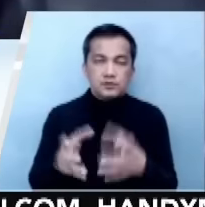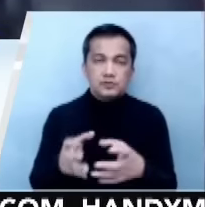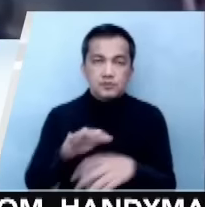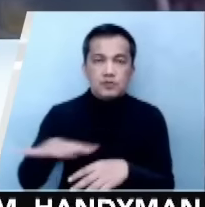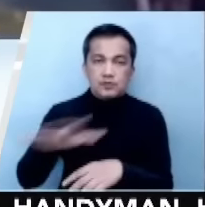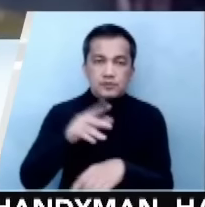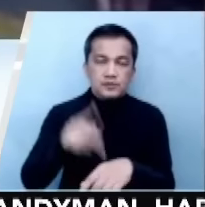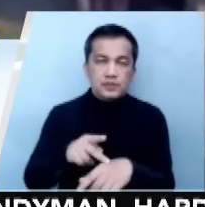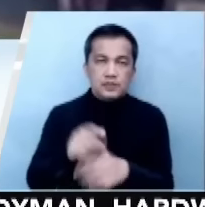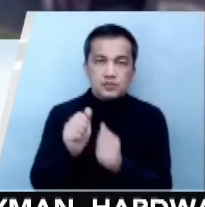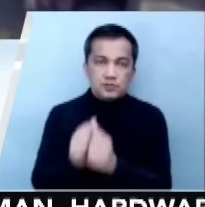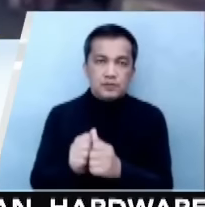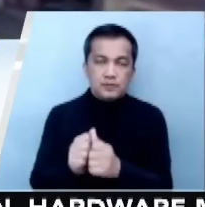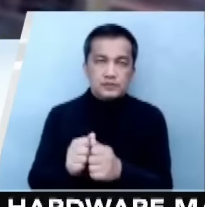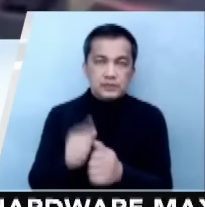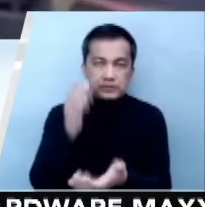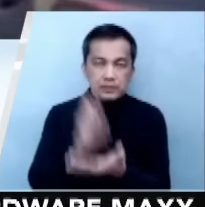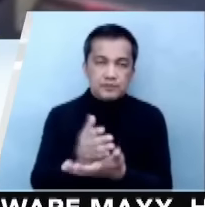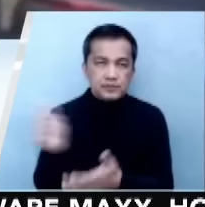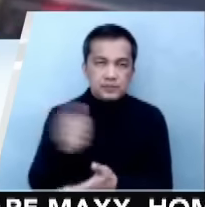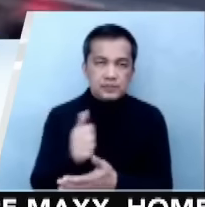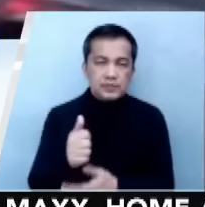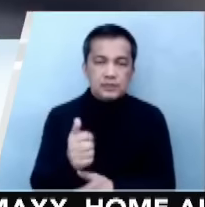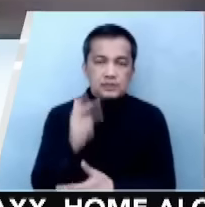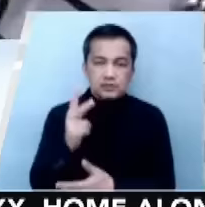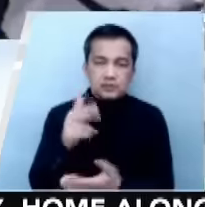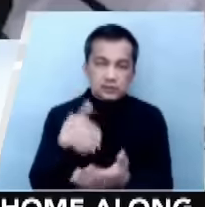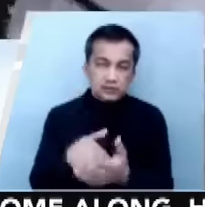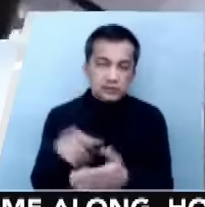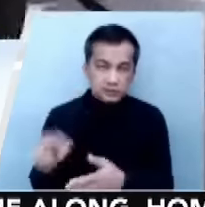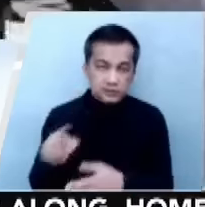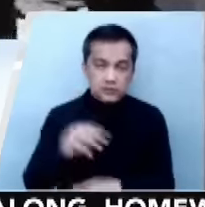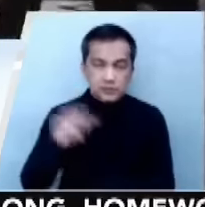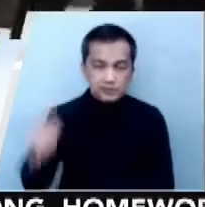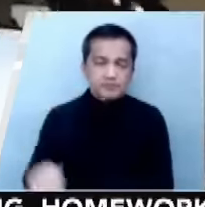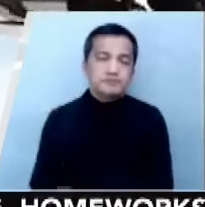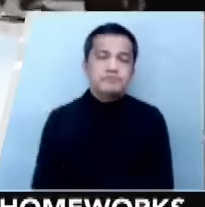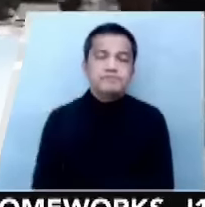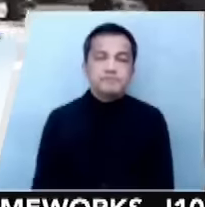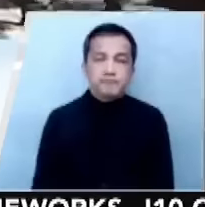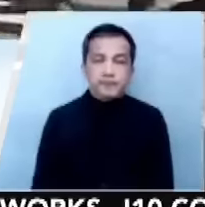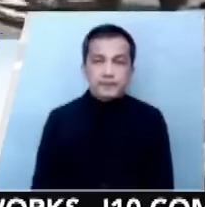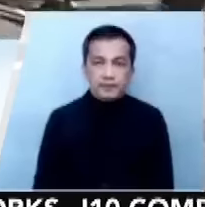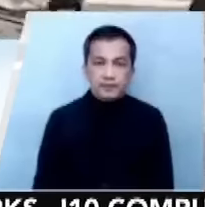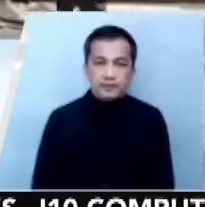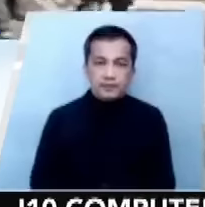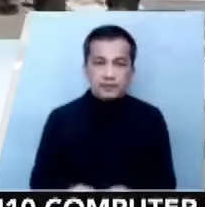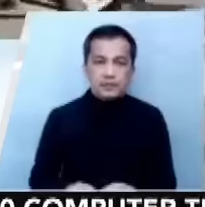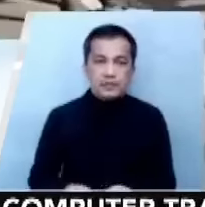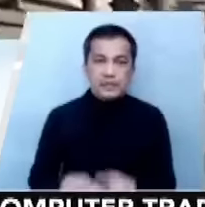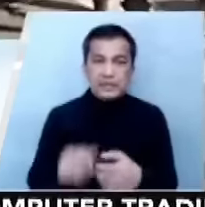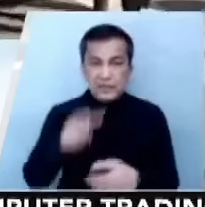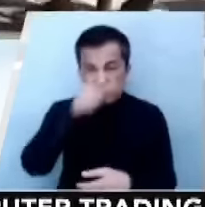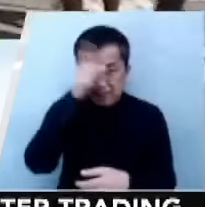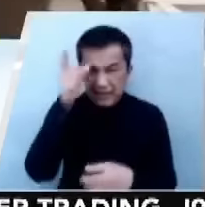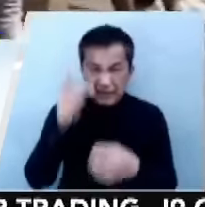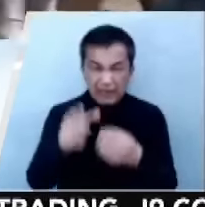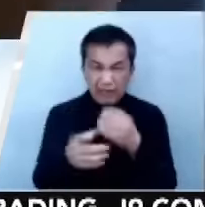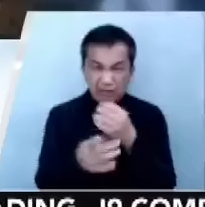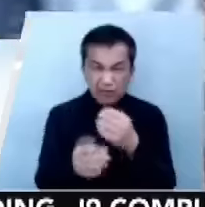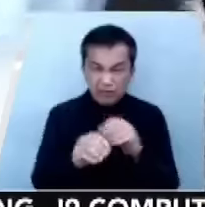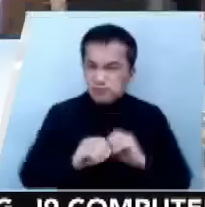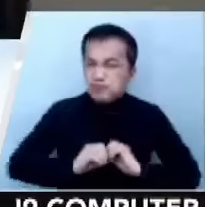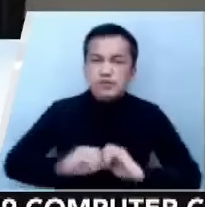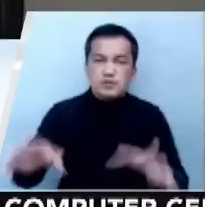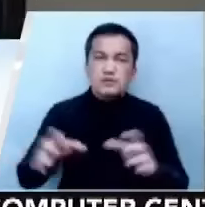kanina. 30,000 raw rito ang nasa Metro Manila. Nagtapo naman ng maitim na langis ang mga miyembro ng transport